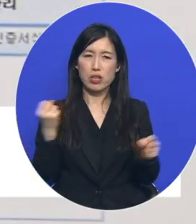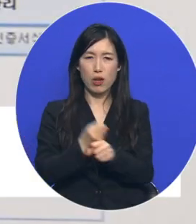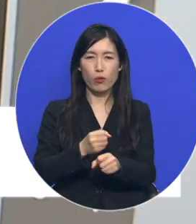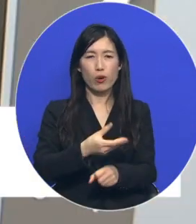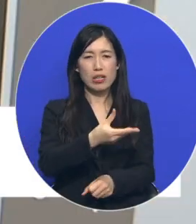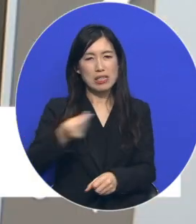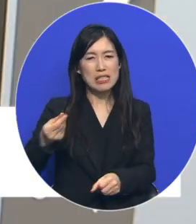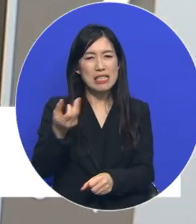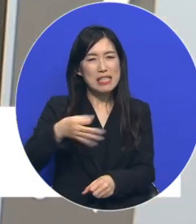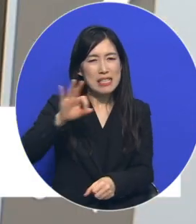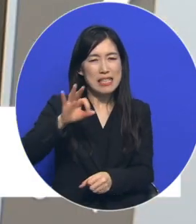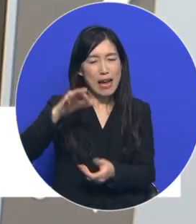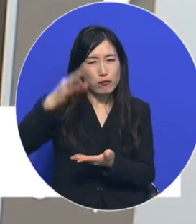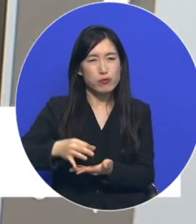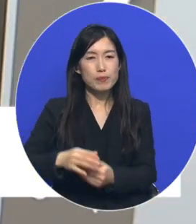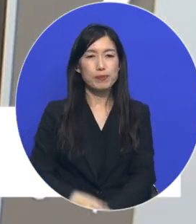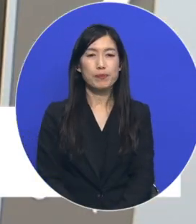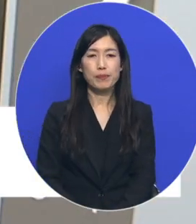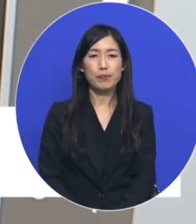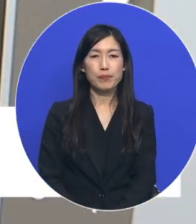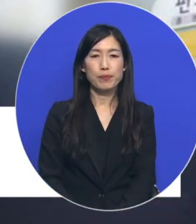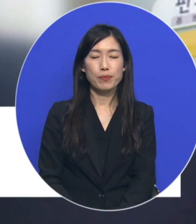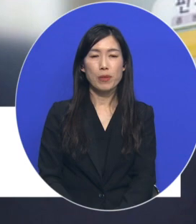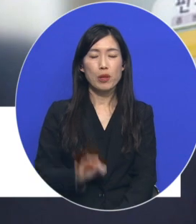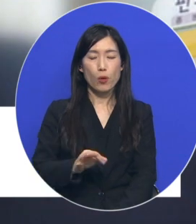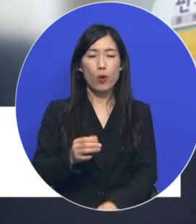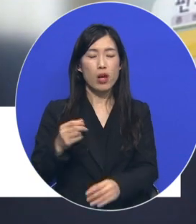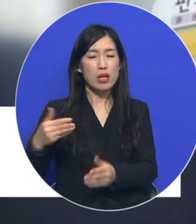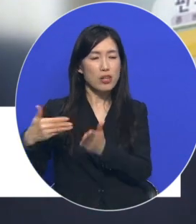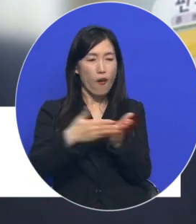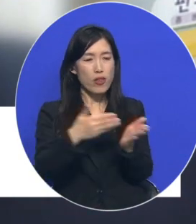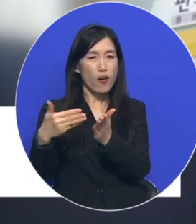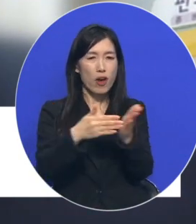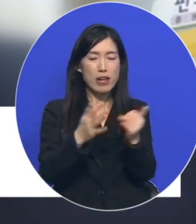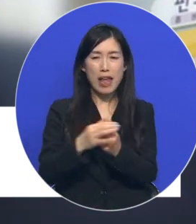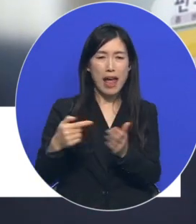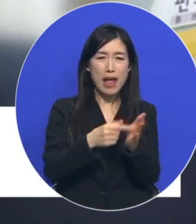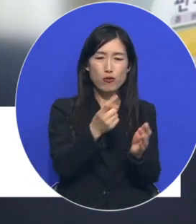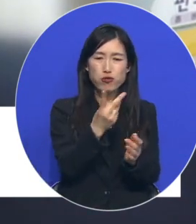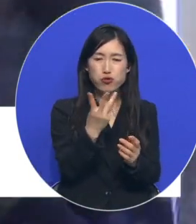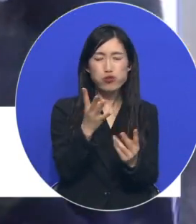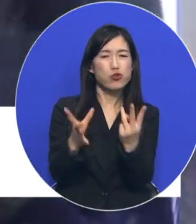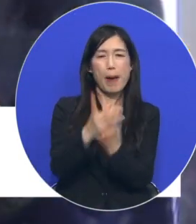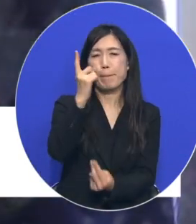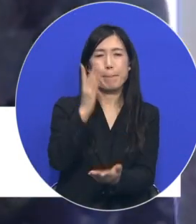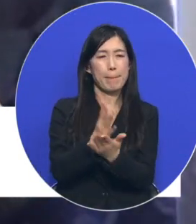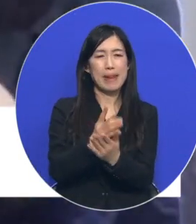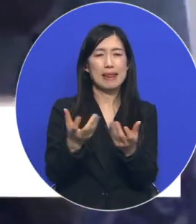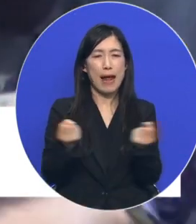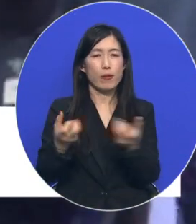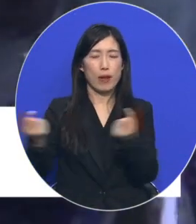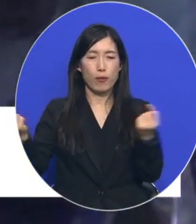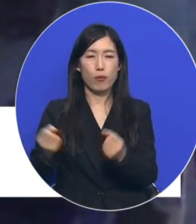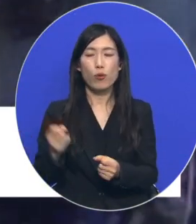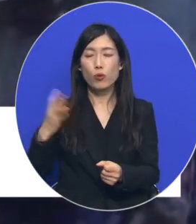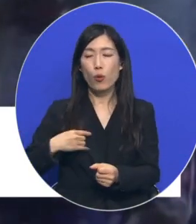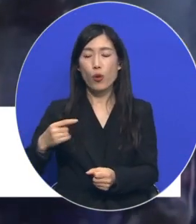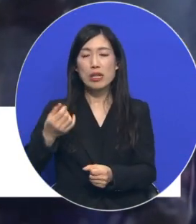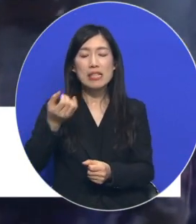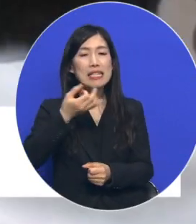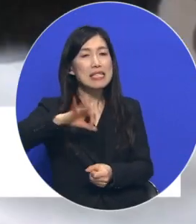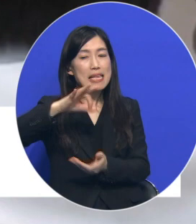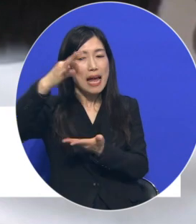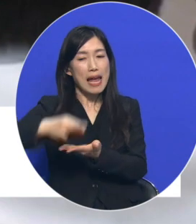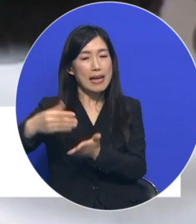추가했습니다 또 수용료를 산정할 때 중복신청 건수를 제외하도록 했습니다 금리인하 요구 불수용